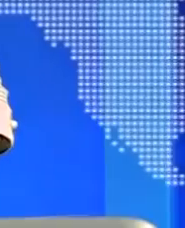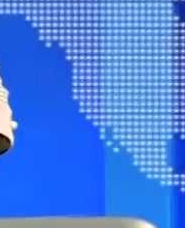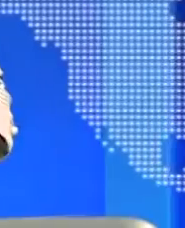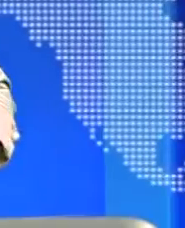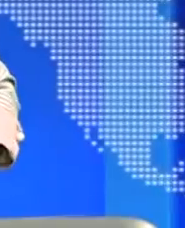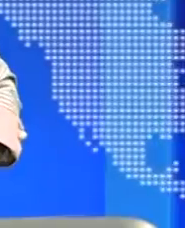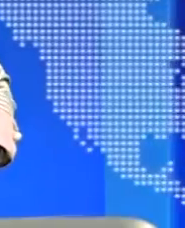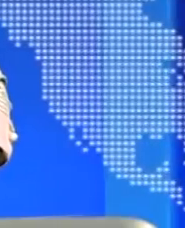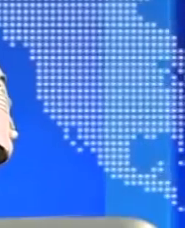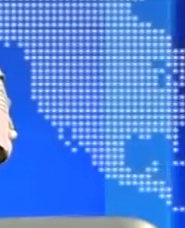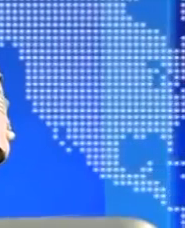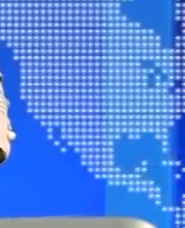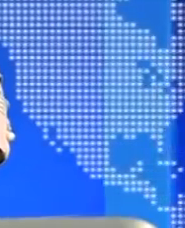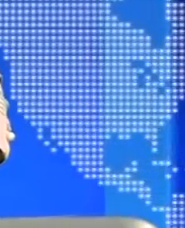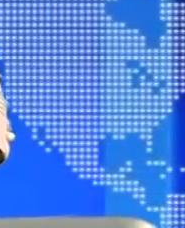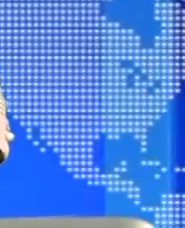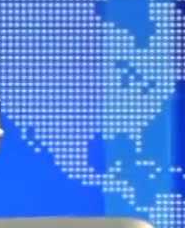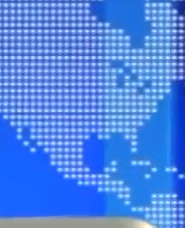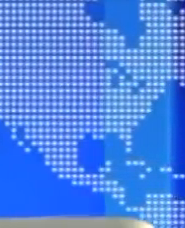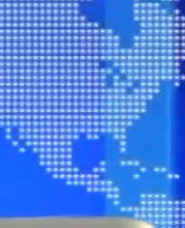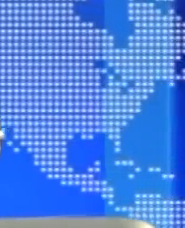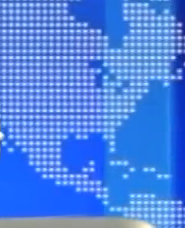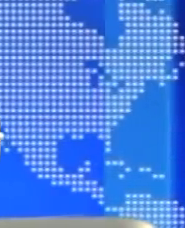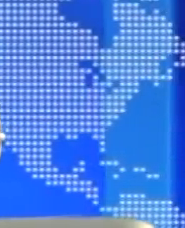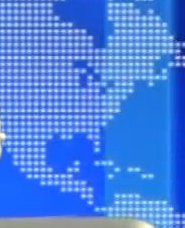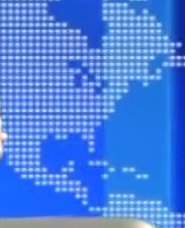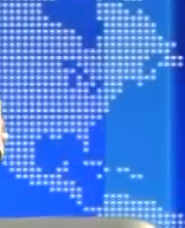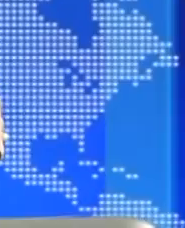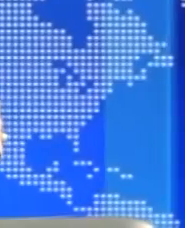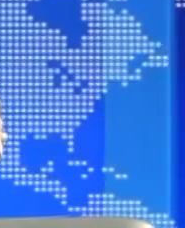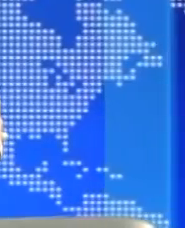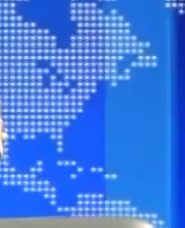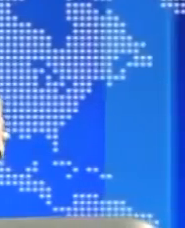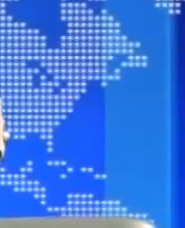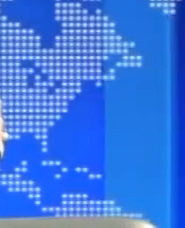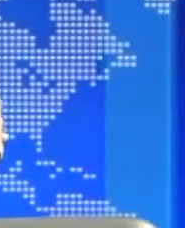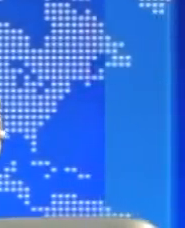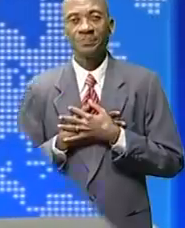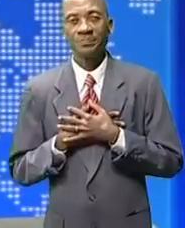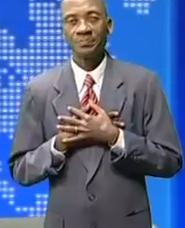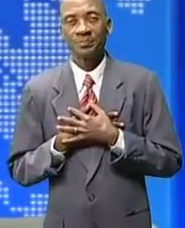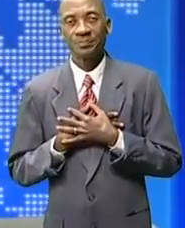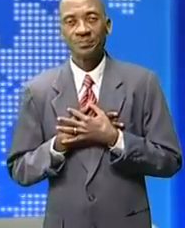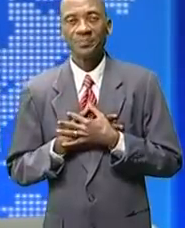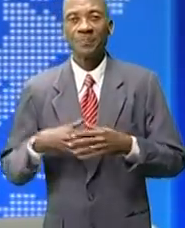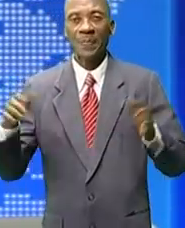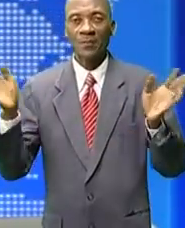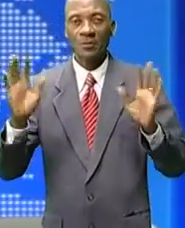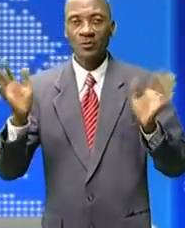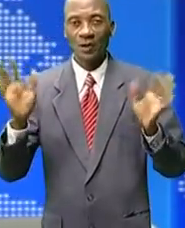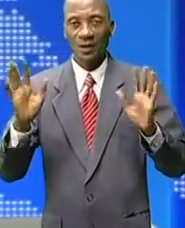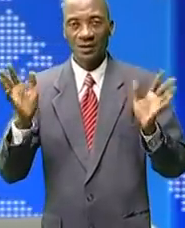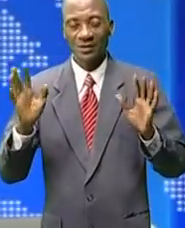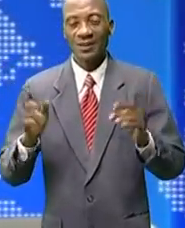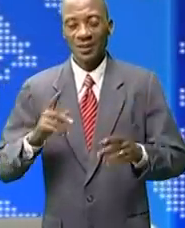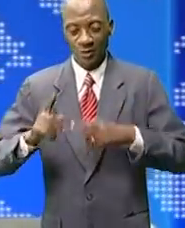Mesdames, Messieurs, bonsoir et bienvenue au 19h. Tout de suite, les titres. 25 officiers militaires de la première promotion de l'école de guerre ont reçu leur